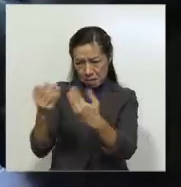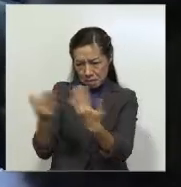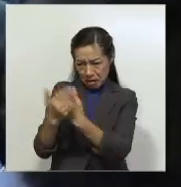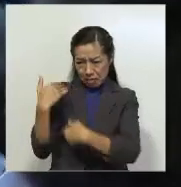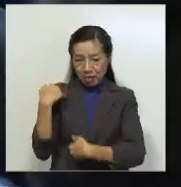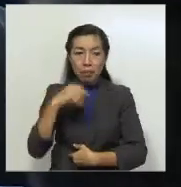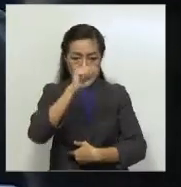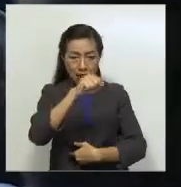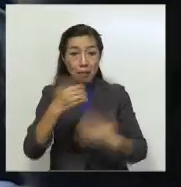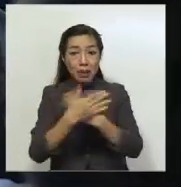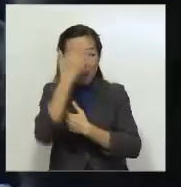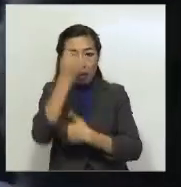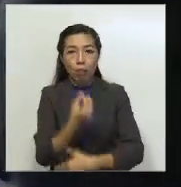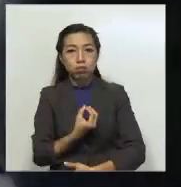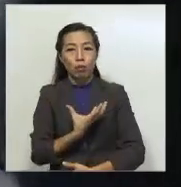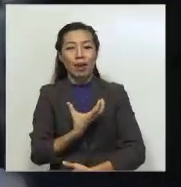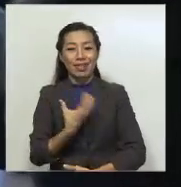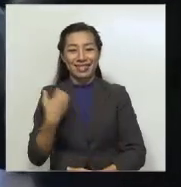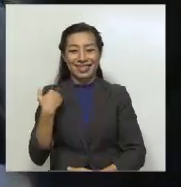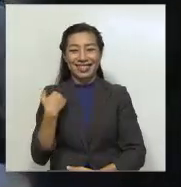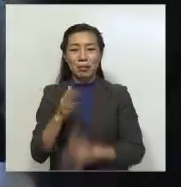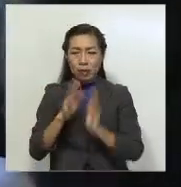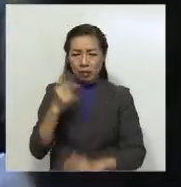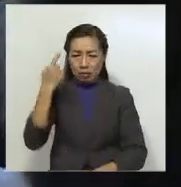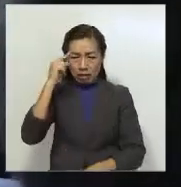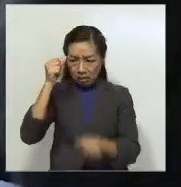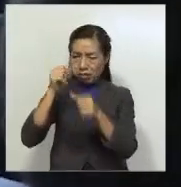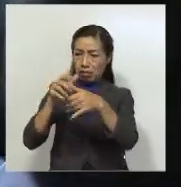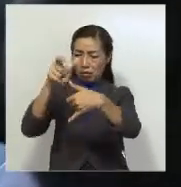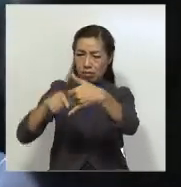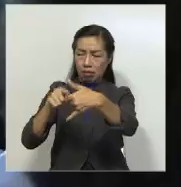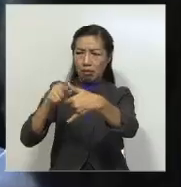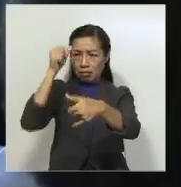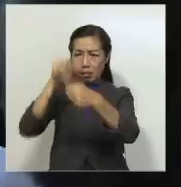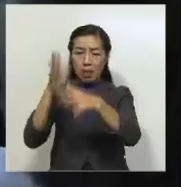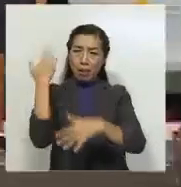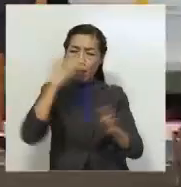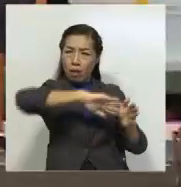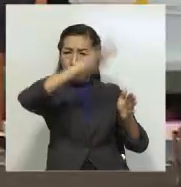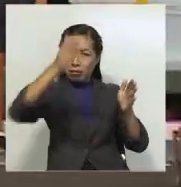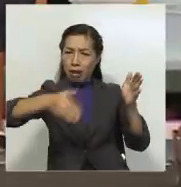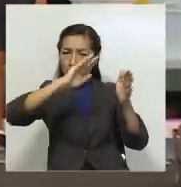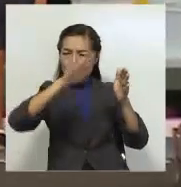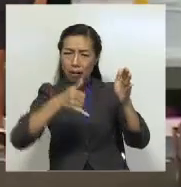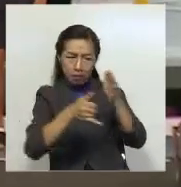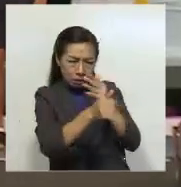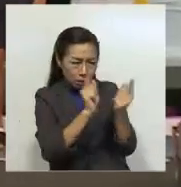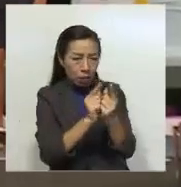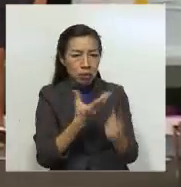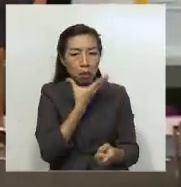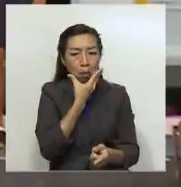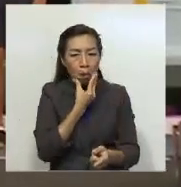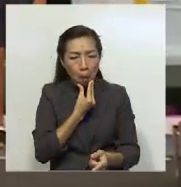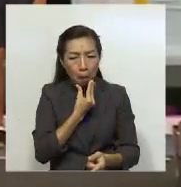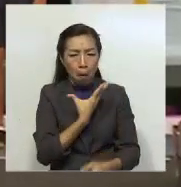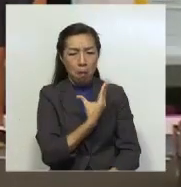คนบอกเปลี่ยนไปเพราะว่าอ้วนขึ้น อ้วนขึ้นคือหลายคนเนี่ยจำแทบไม่ได ้ ต่างจากตอนที่อยู่ในถ้ำเพราะตอนอยู่ในถ้ำหน้าตอบ